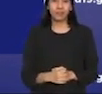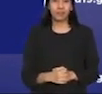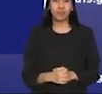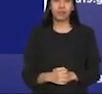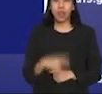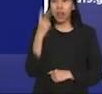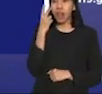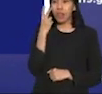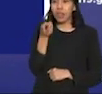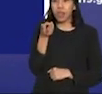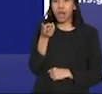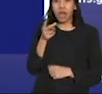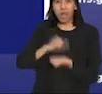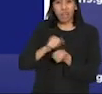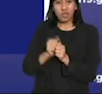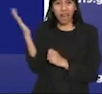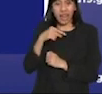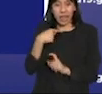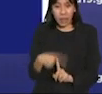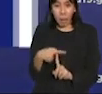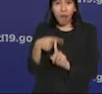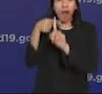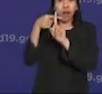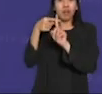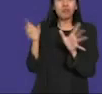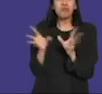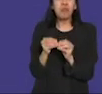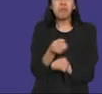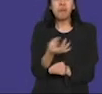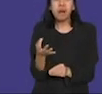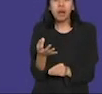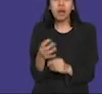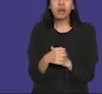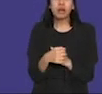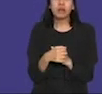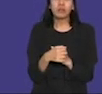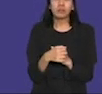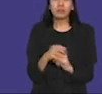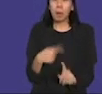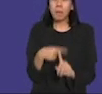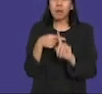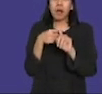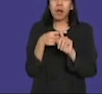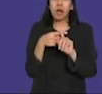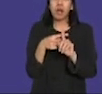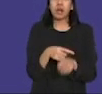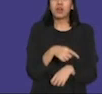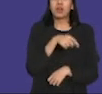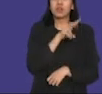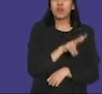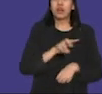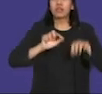kasus pada hari ini Hai bertambah kasus konfirmasi sebanyak 292